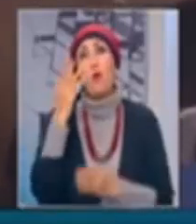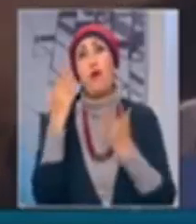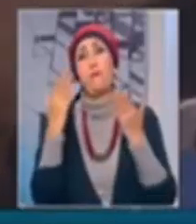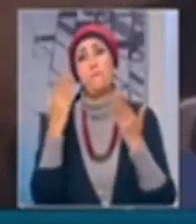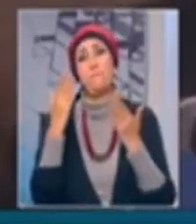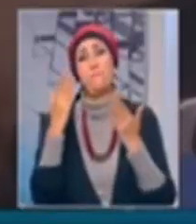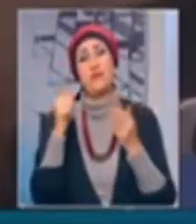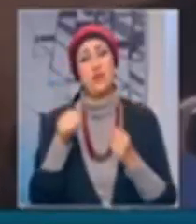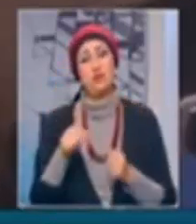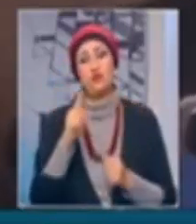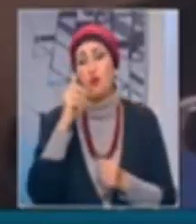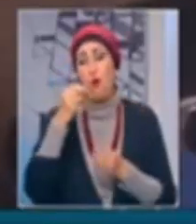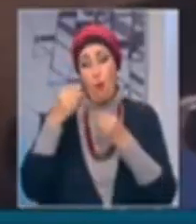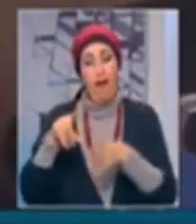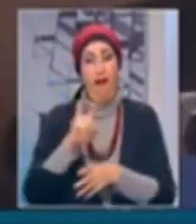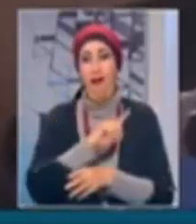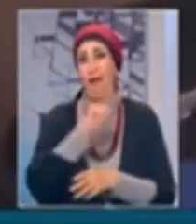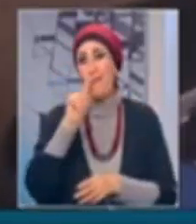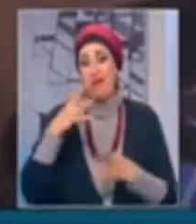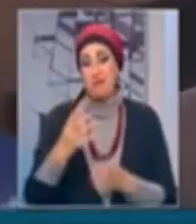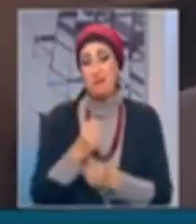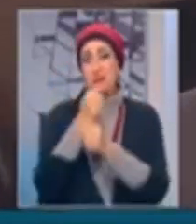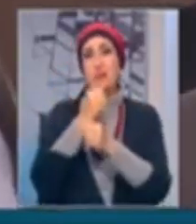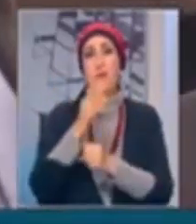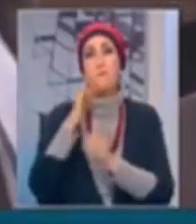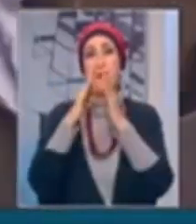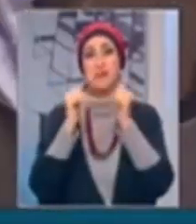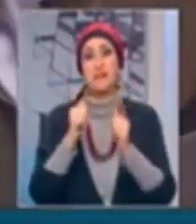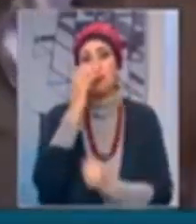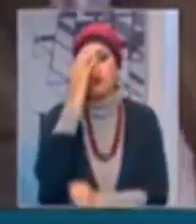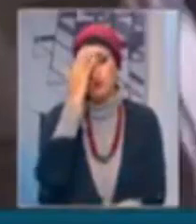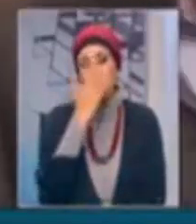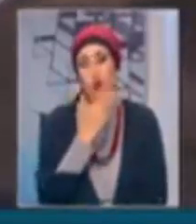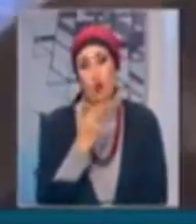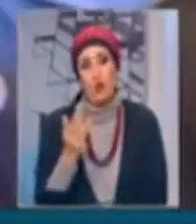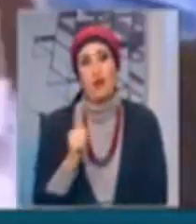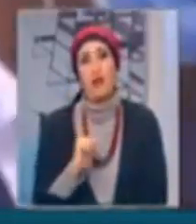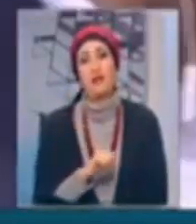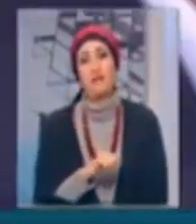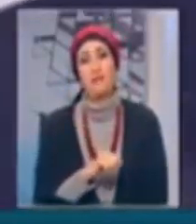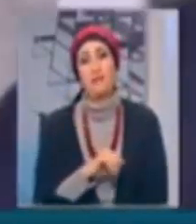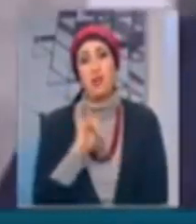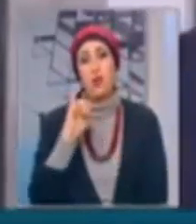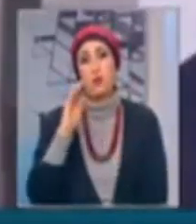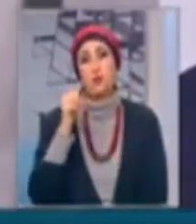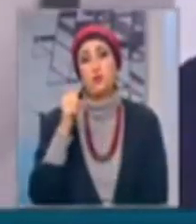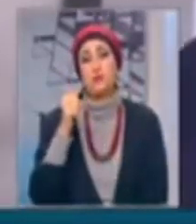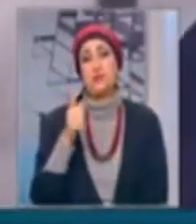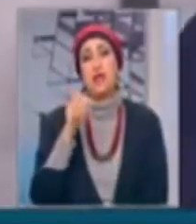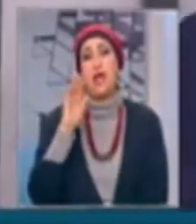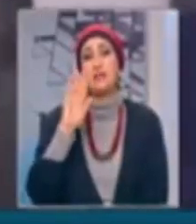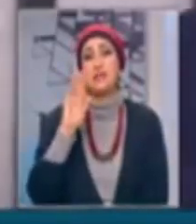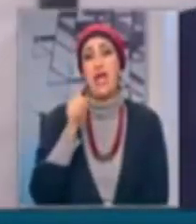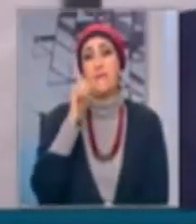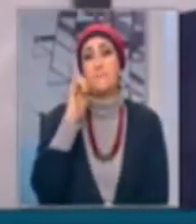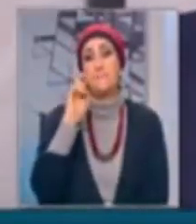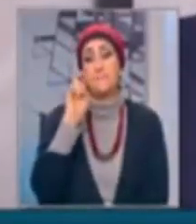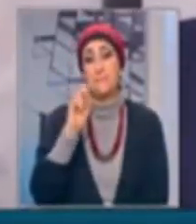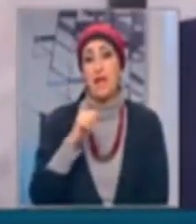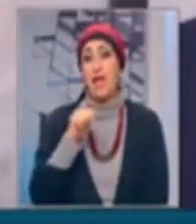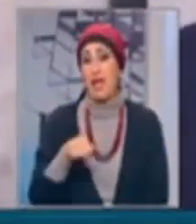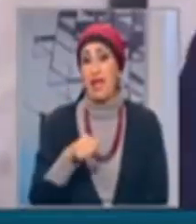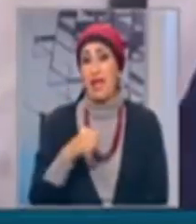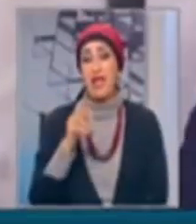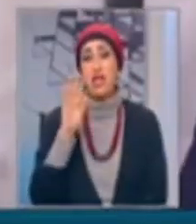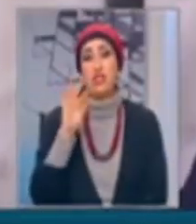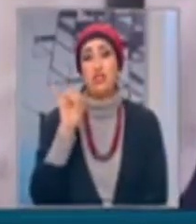لن يضيع مصر مهما كانت الأسباب. شكرا. كل شكر حضرتك سيادة الدكتور أسامة العبد رئيس اللجنة الدينية بمجلس النواب. إذن زميلاتي